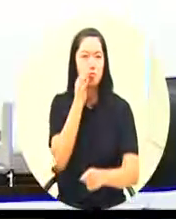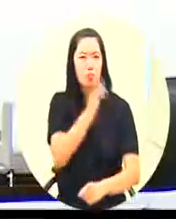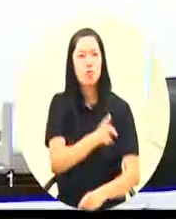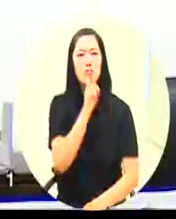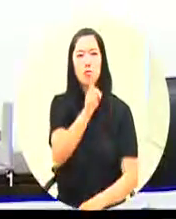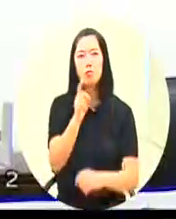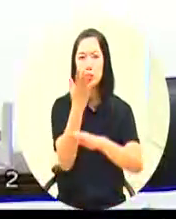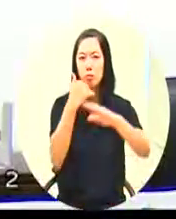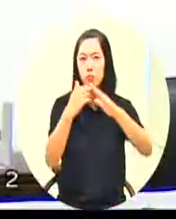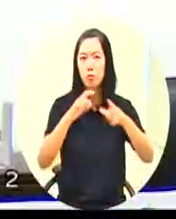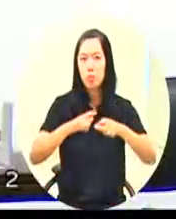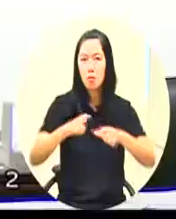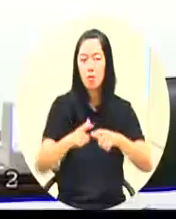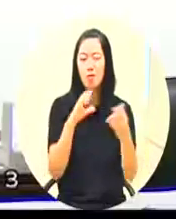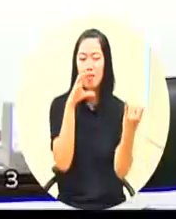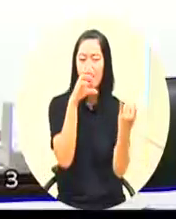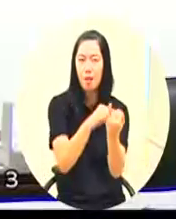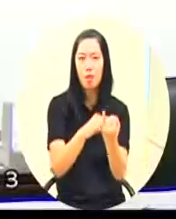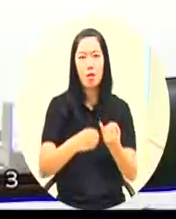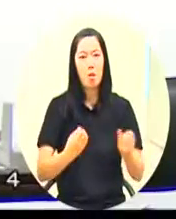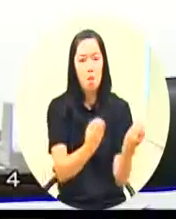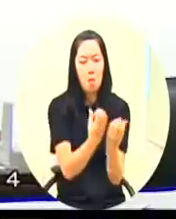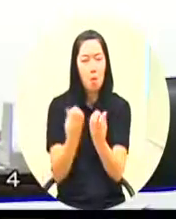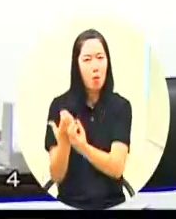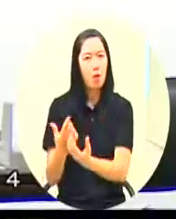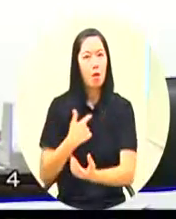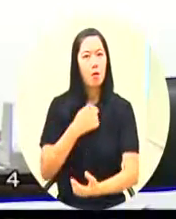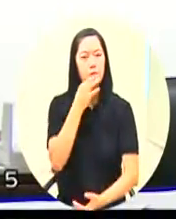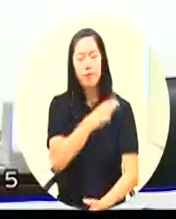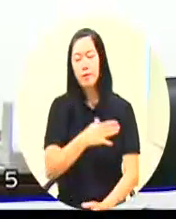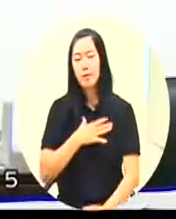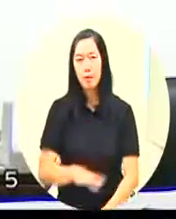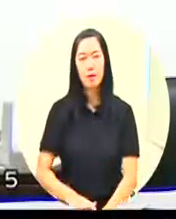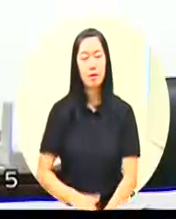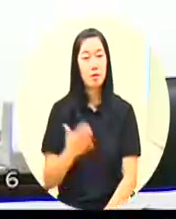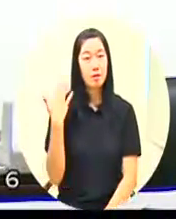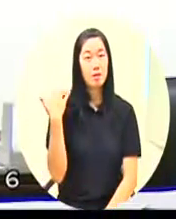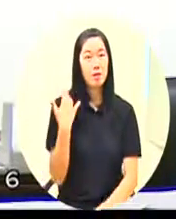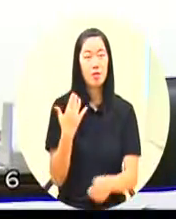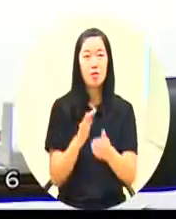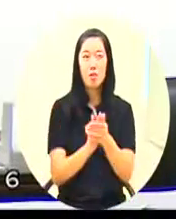侵案。那你看那个前一阵子辅大搞得沸沸扬扬，